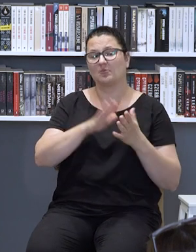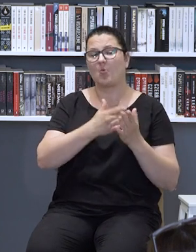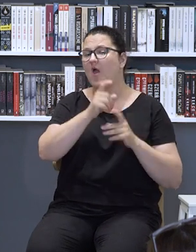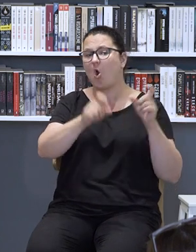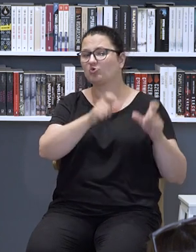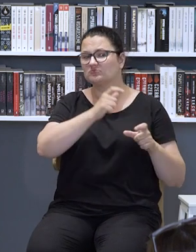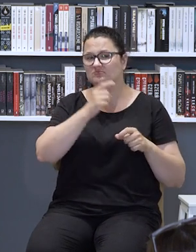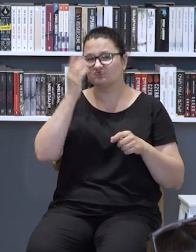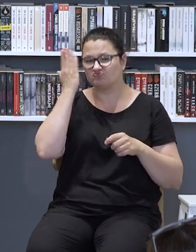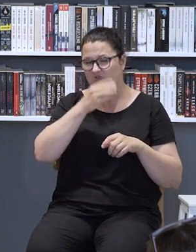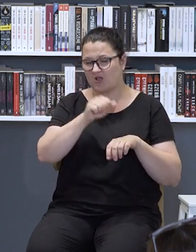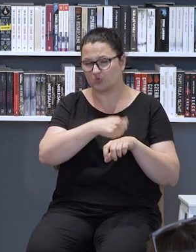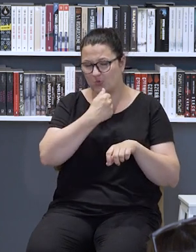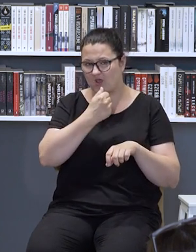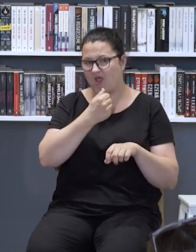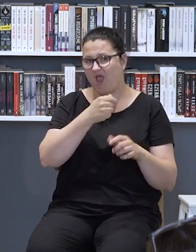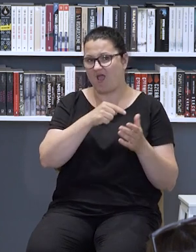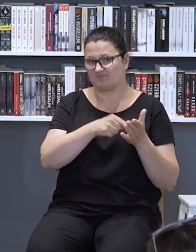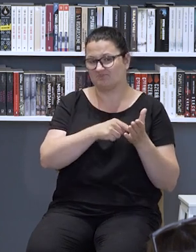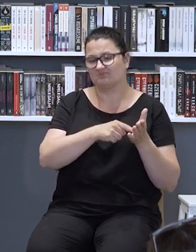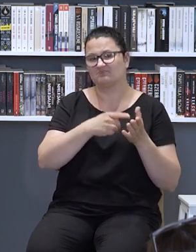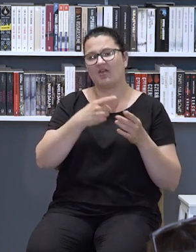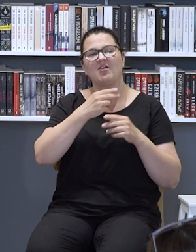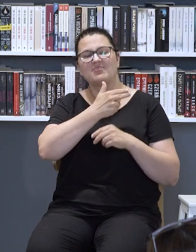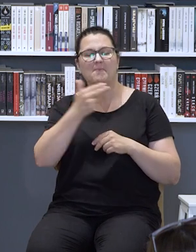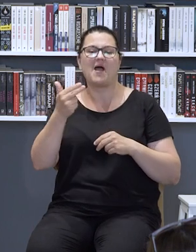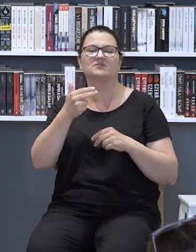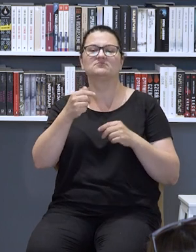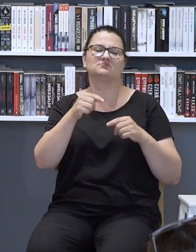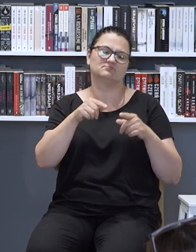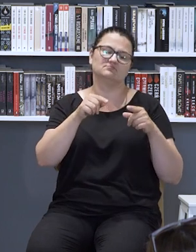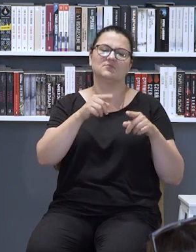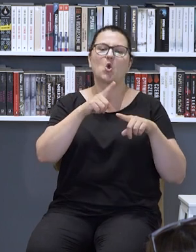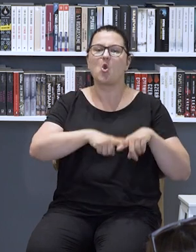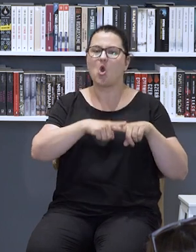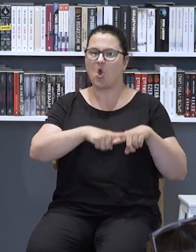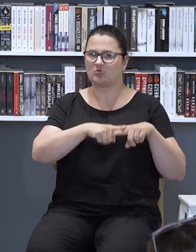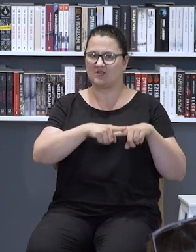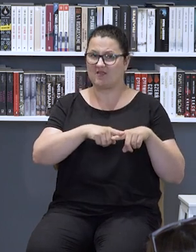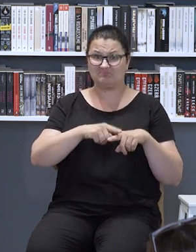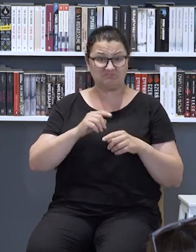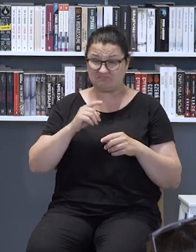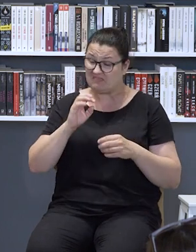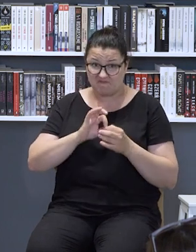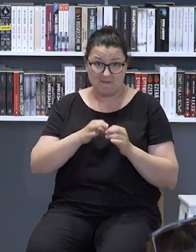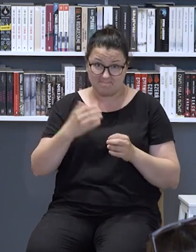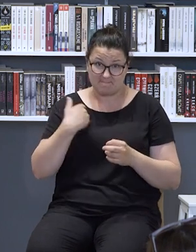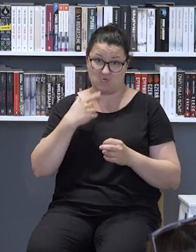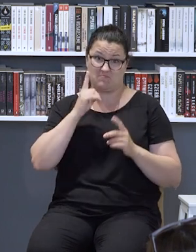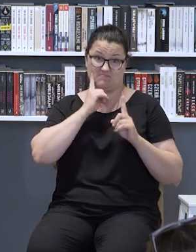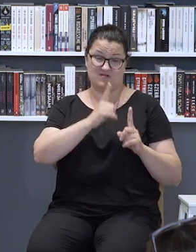czarnoskórych, tak? Dyskusja kolonialistów. I nawet odbyła się taka dyskusja, w